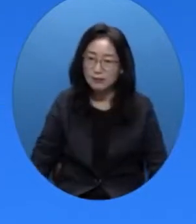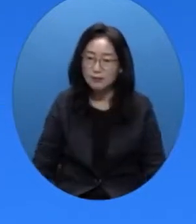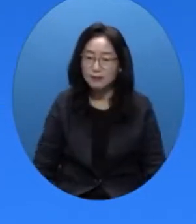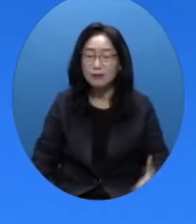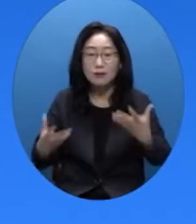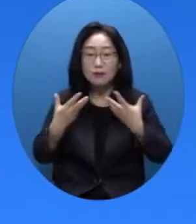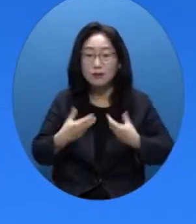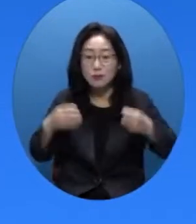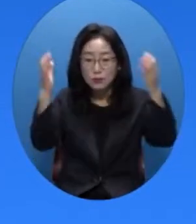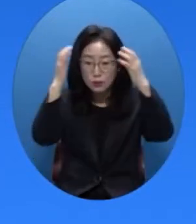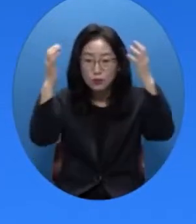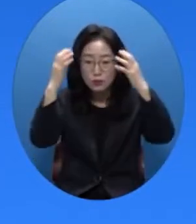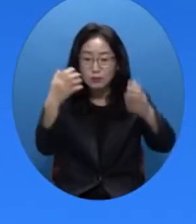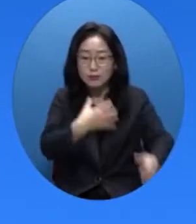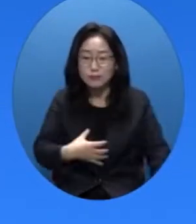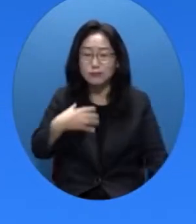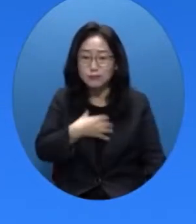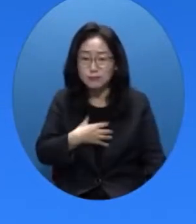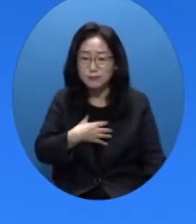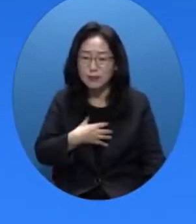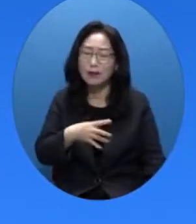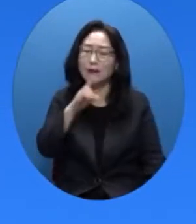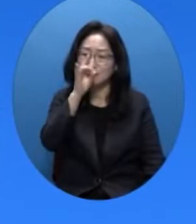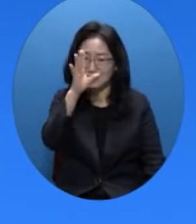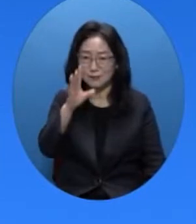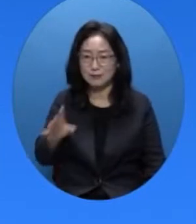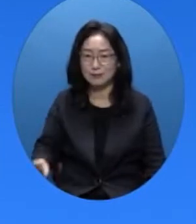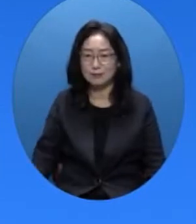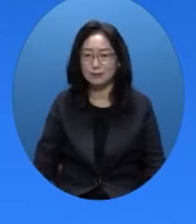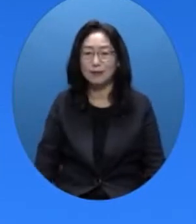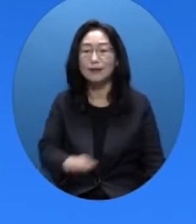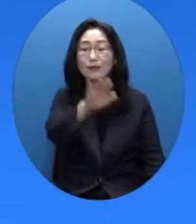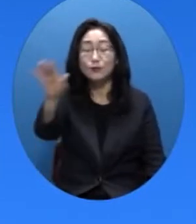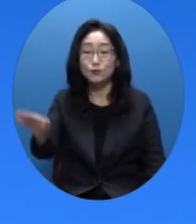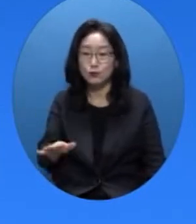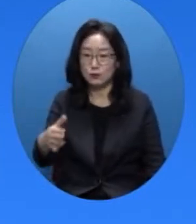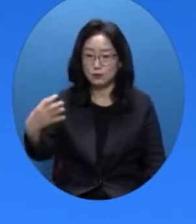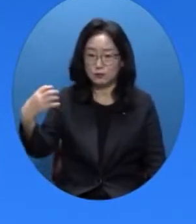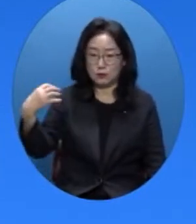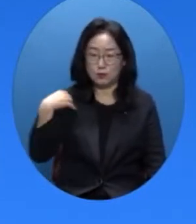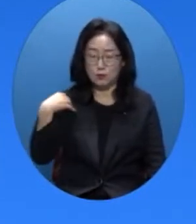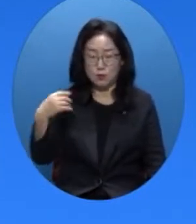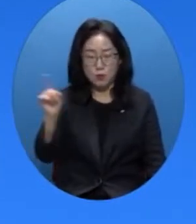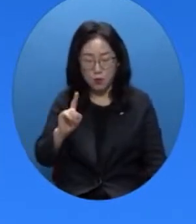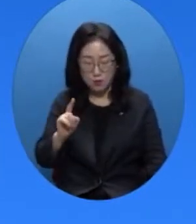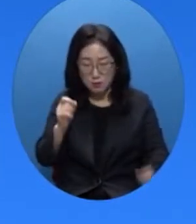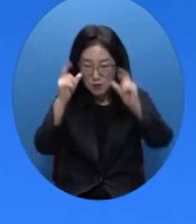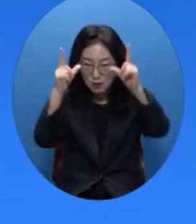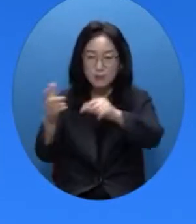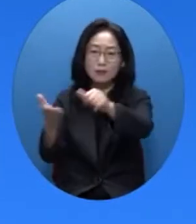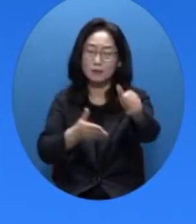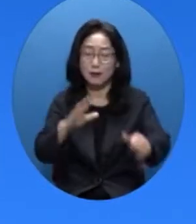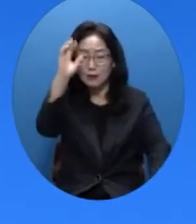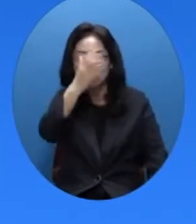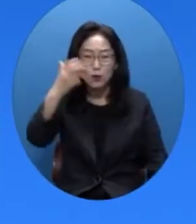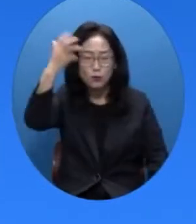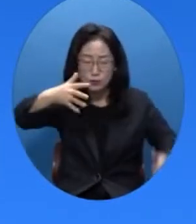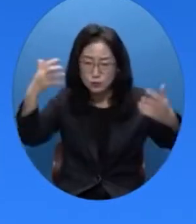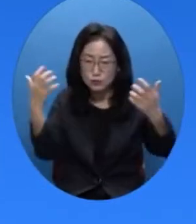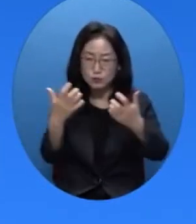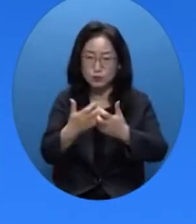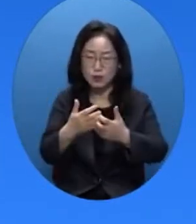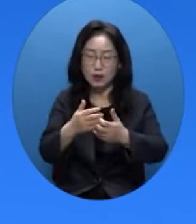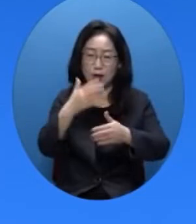절망과 고통과 괴로움에 삶을 살아가면 안 됩니다 우린 우리의 본문을 회복해야 됩니다 성령으로 충만해서 길 말씀으로